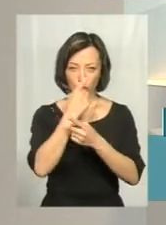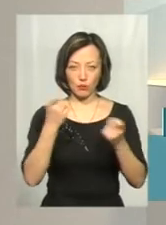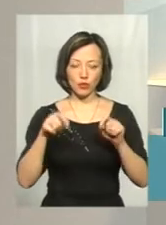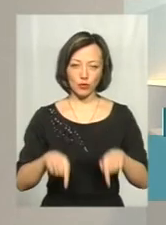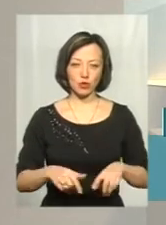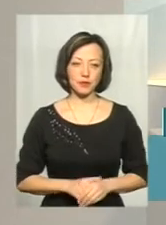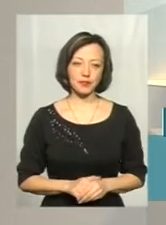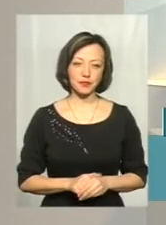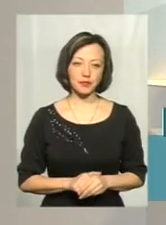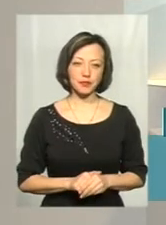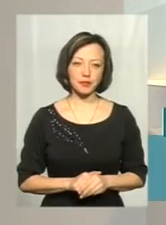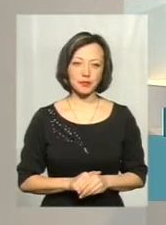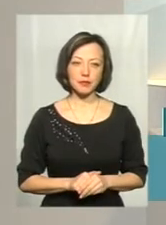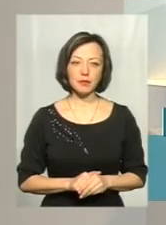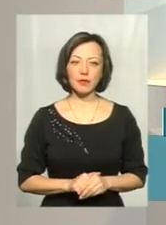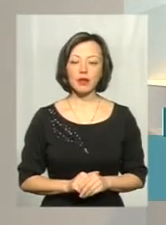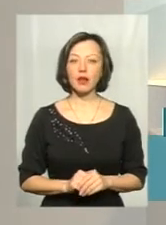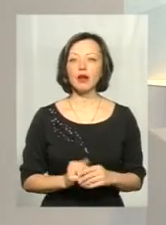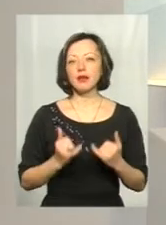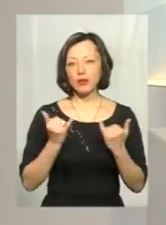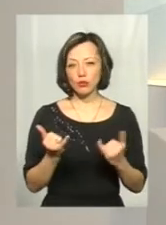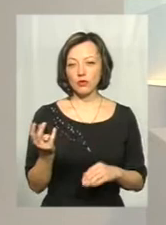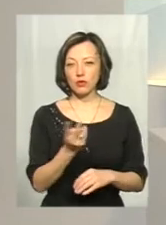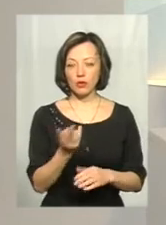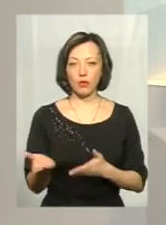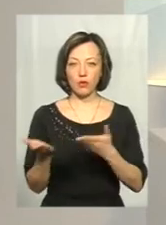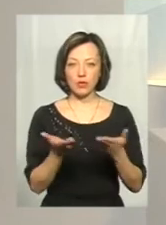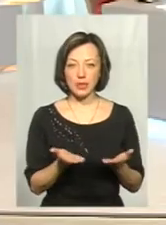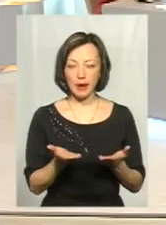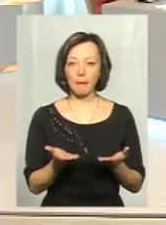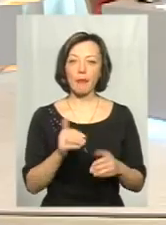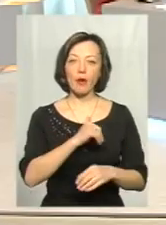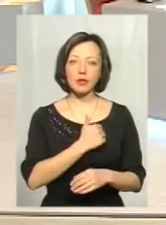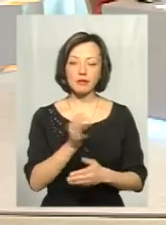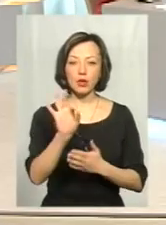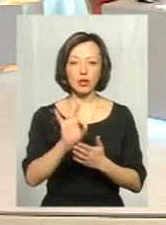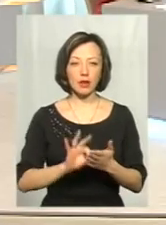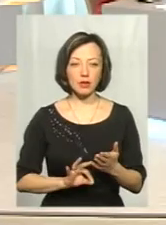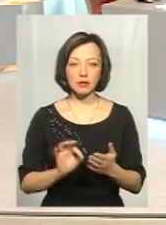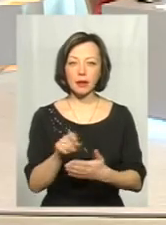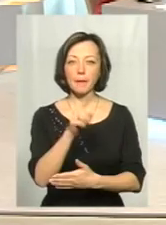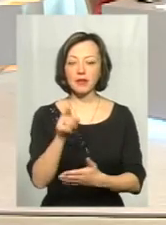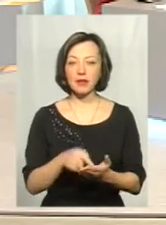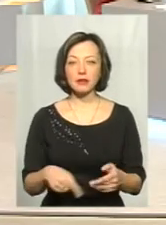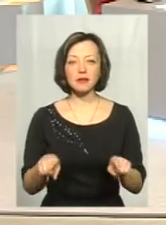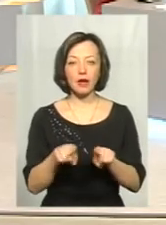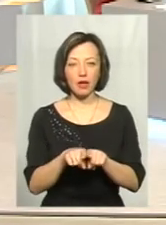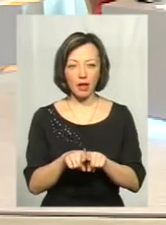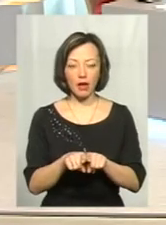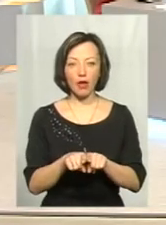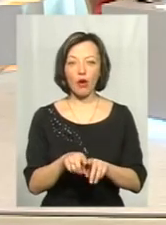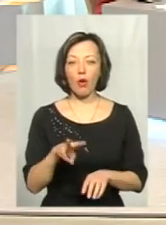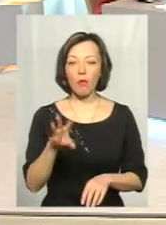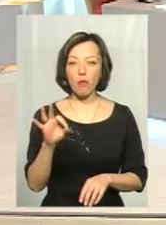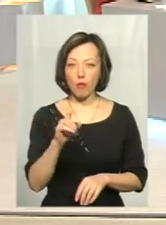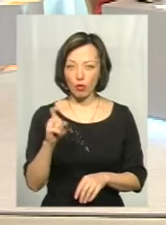прямому ефірі. А пані Людмила та пані Ольго, після сюжету хотілося б зразу задати таке питання. У МОЗ